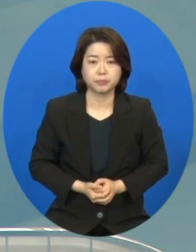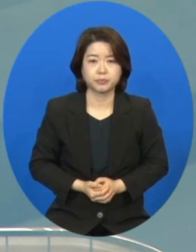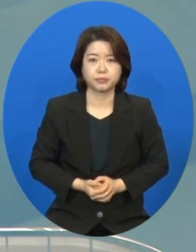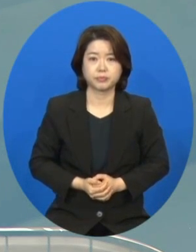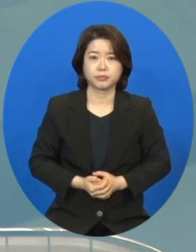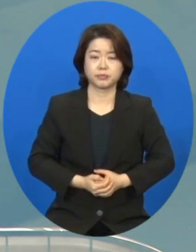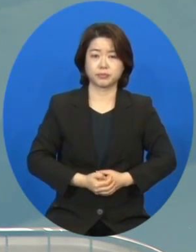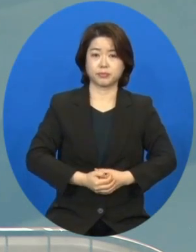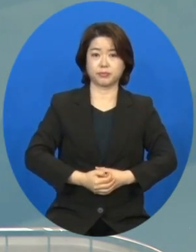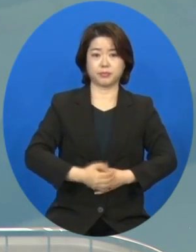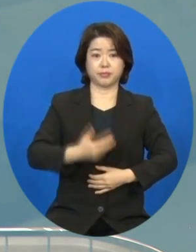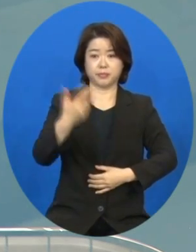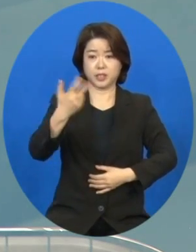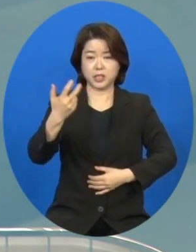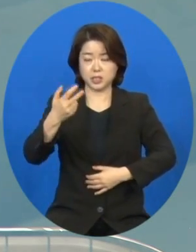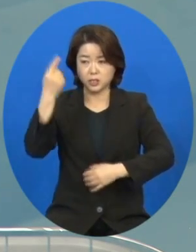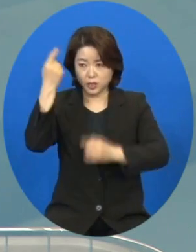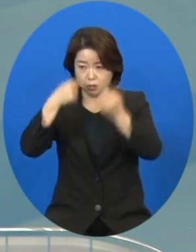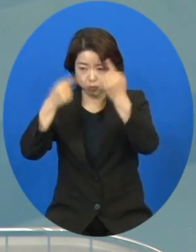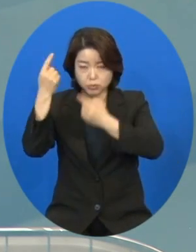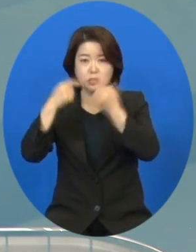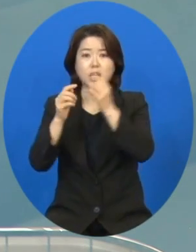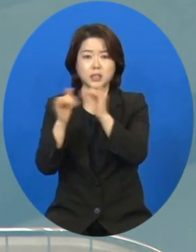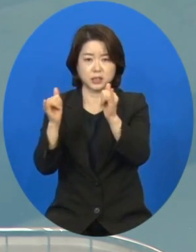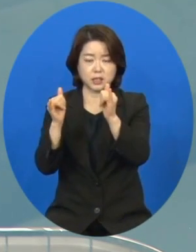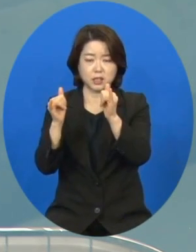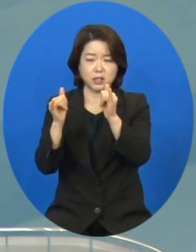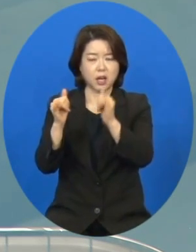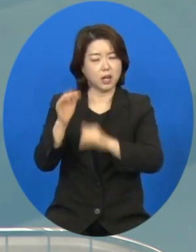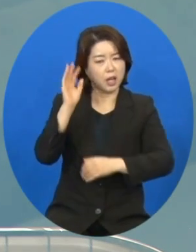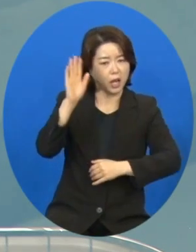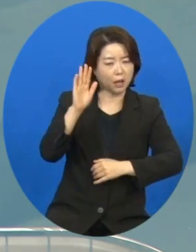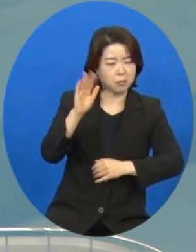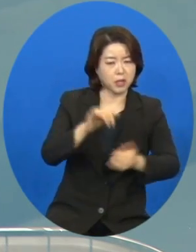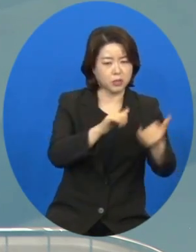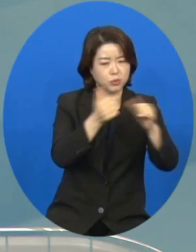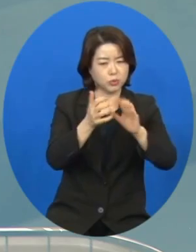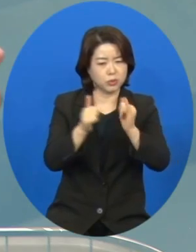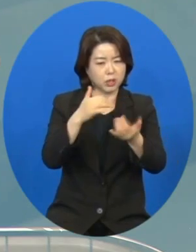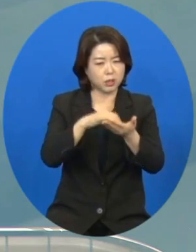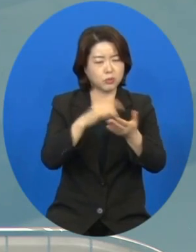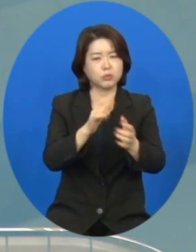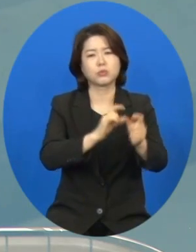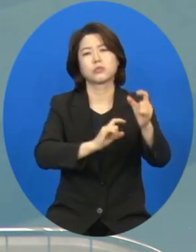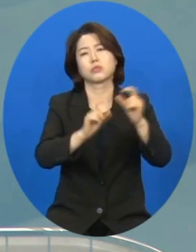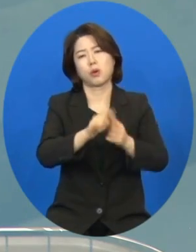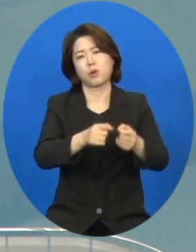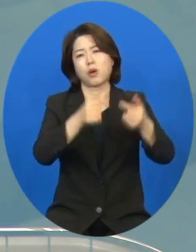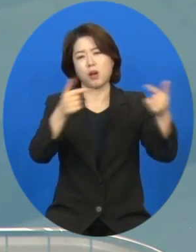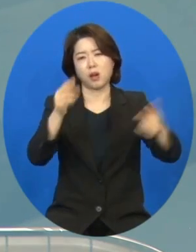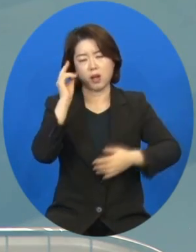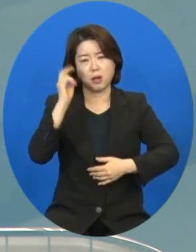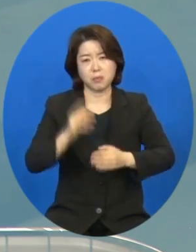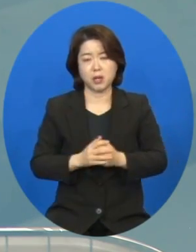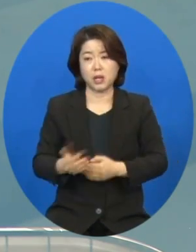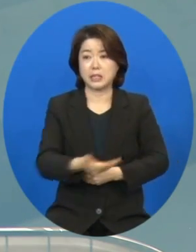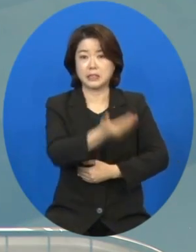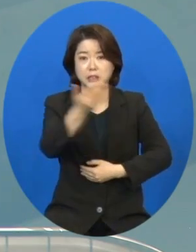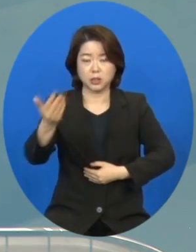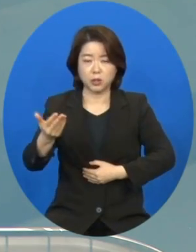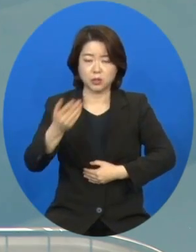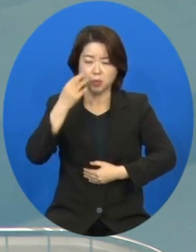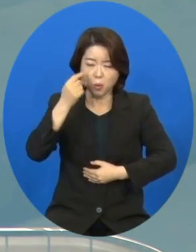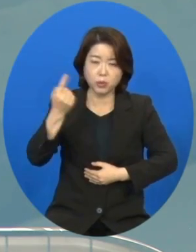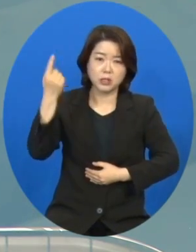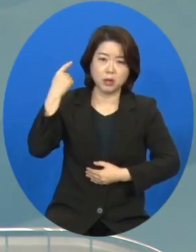70여 명이 부상자니까 아마 사망자가 더 나올 수도 있겠죠. 아마 여러분 주변이나 혹시 여러분 중에도